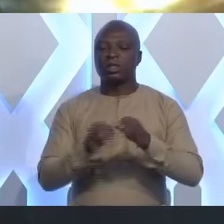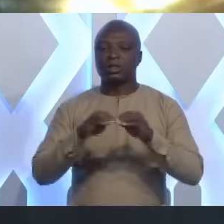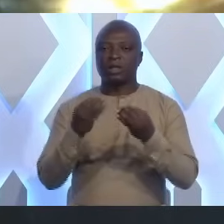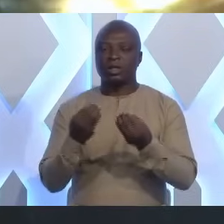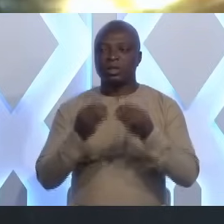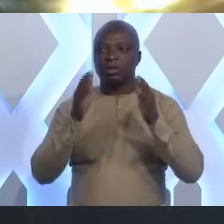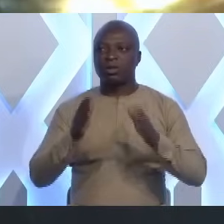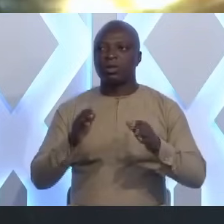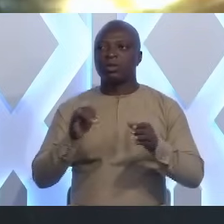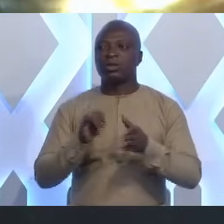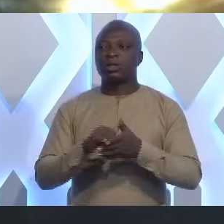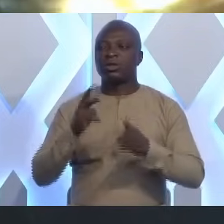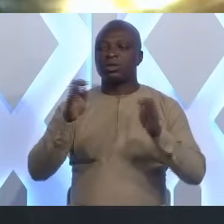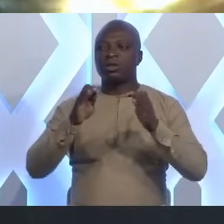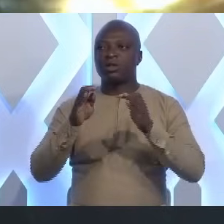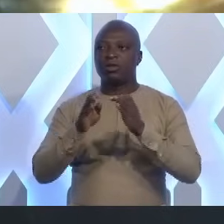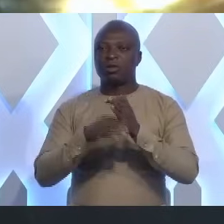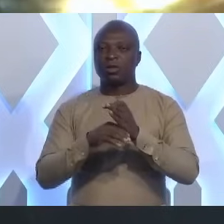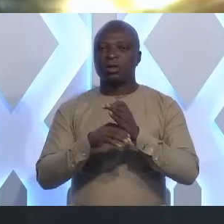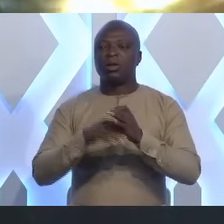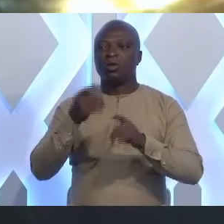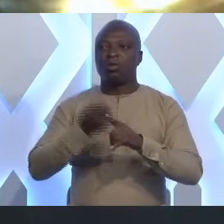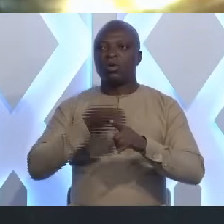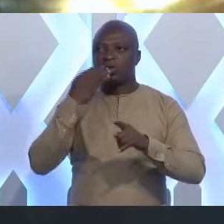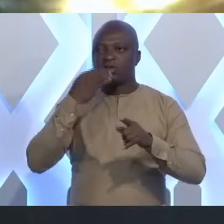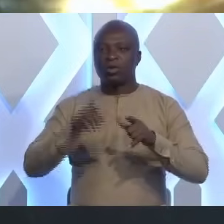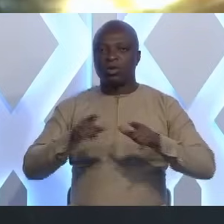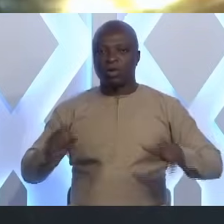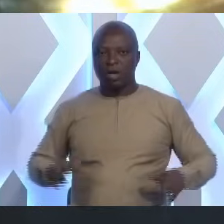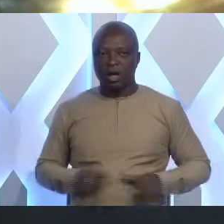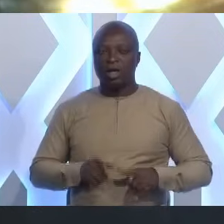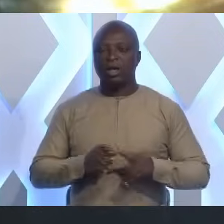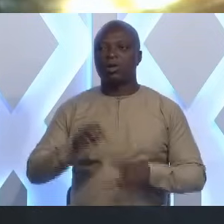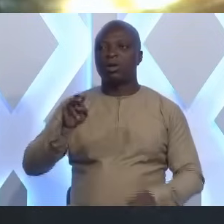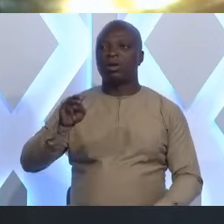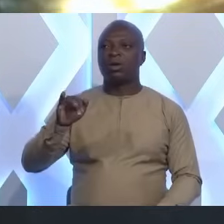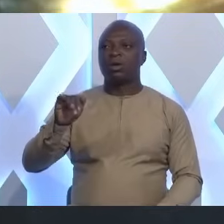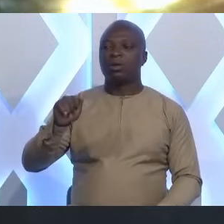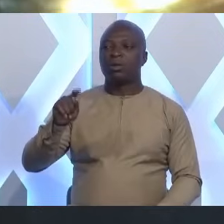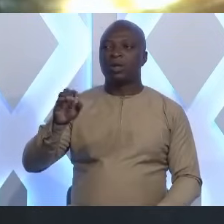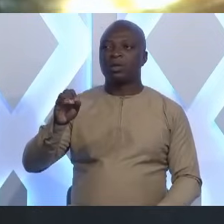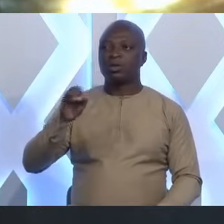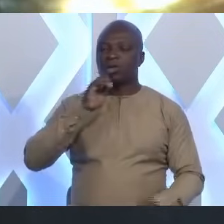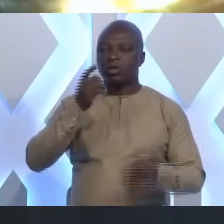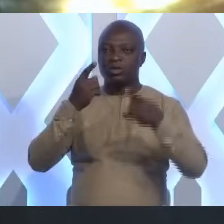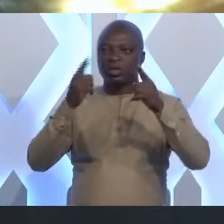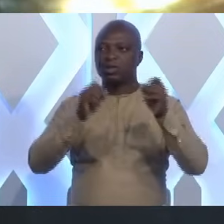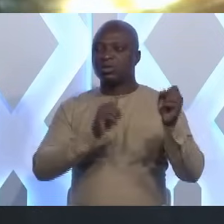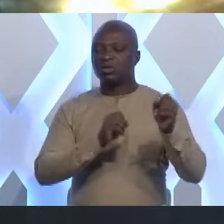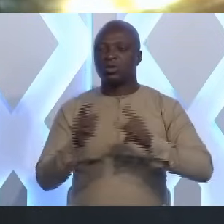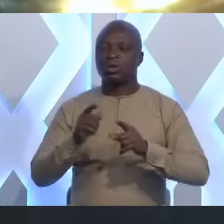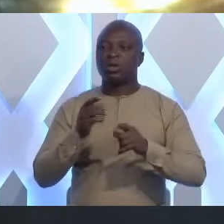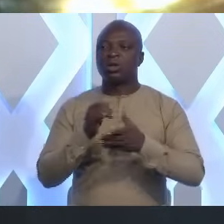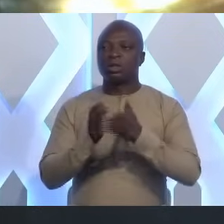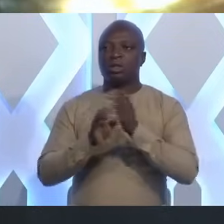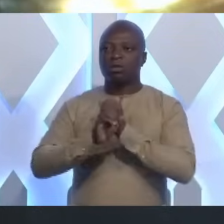organisateurs de ces deux événements. Le mois du consommer local et le Miato sont un succès selon les promoteurs.